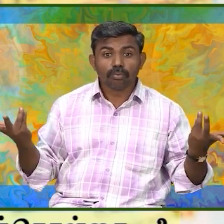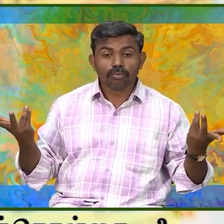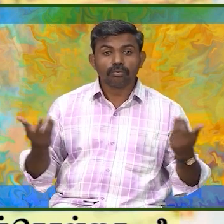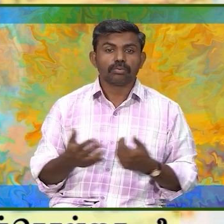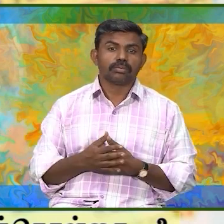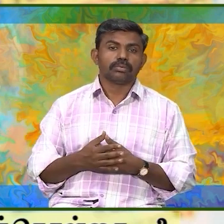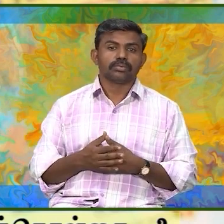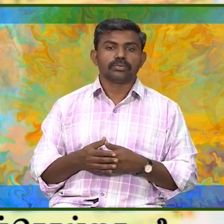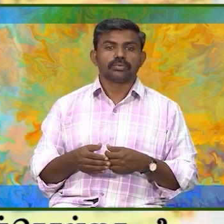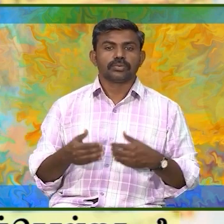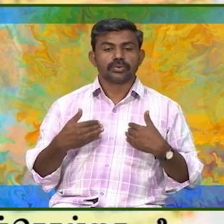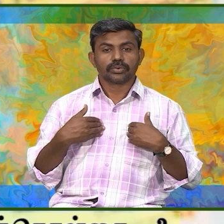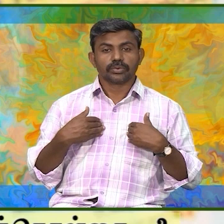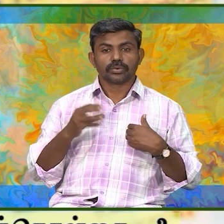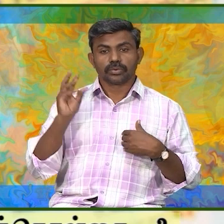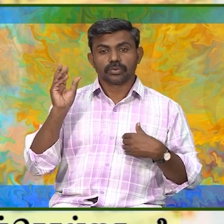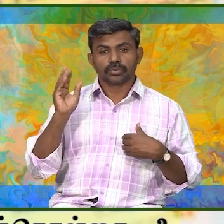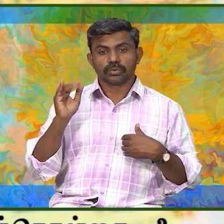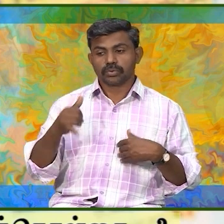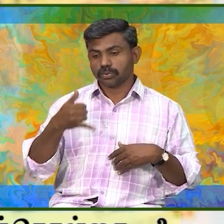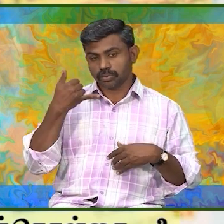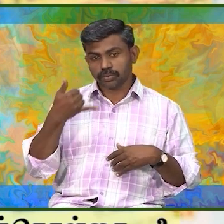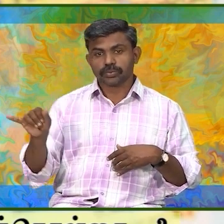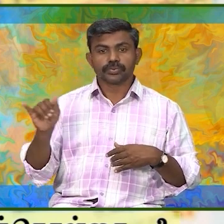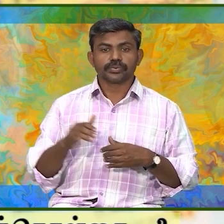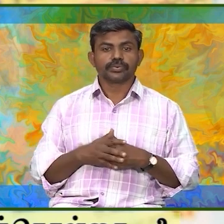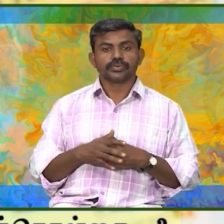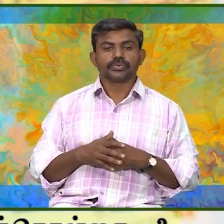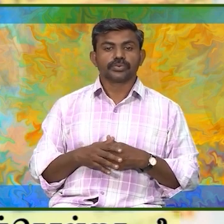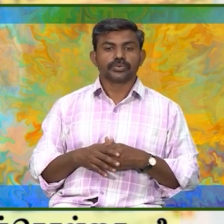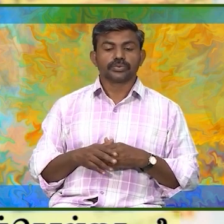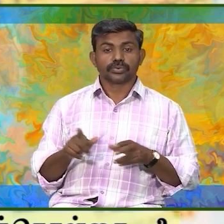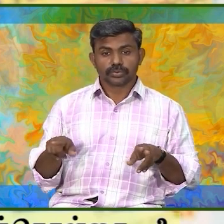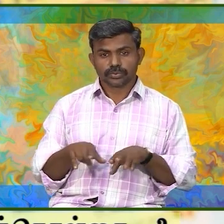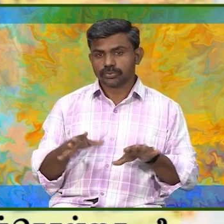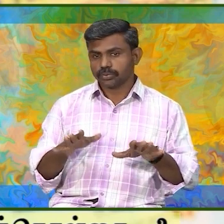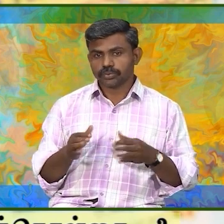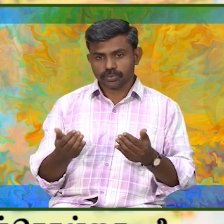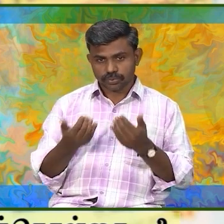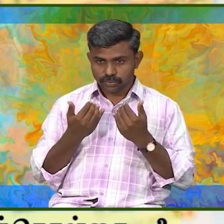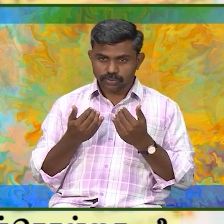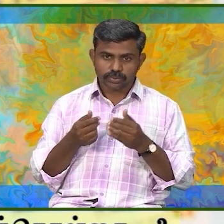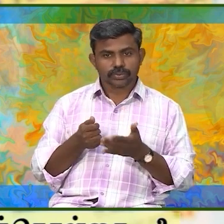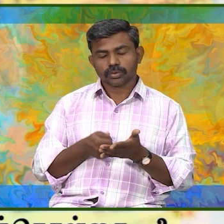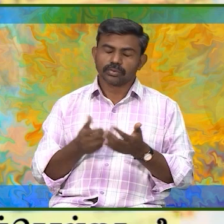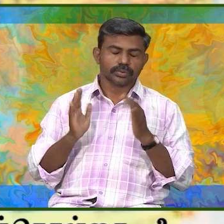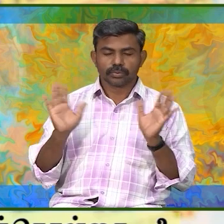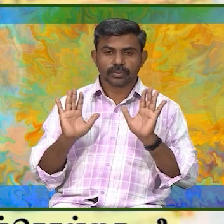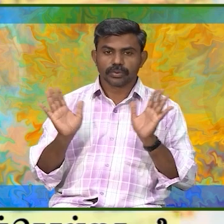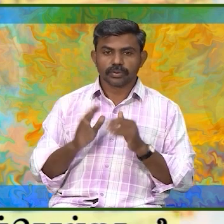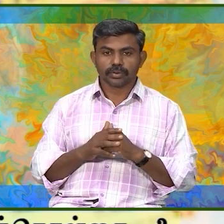மாறிவிடும். அப்போ அணு ஆயுதத்தை ஒழிக்க வேண்டும். அது மட்டும் கிடையாது, பாதுகாப்புக்கு நம்ம ஆயுதம் வச்சிருக்கிறது தப்பு